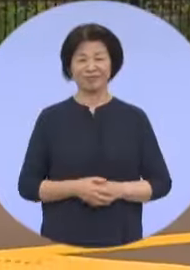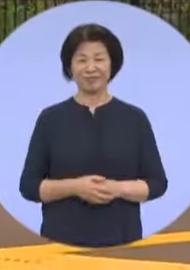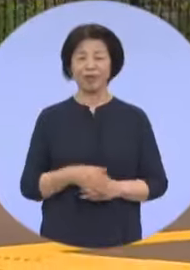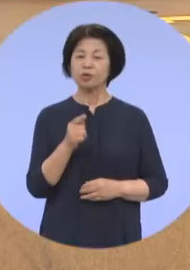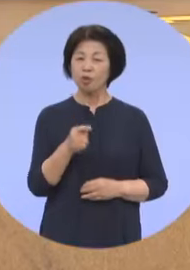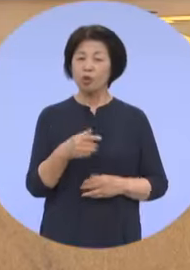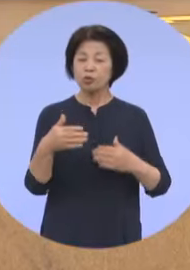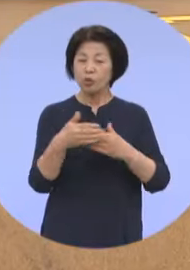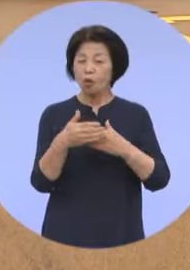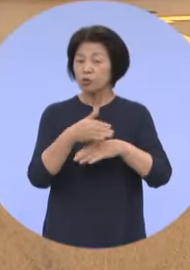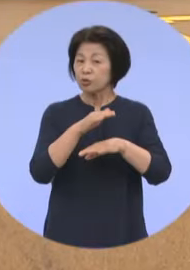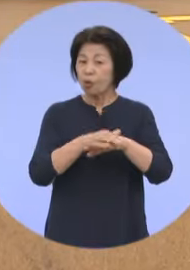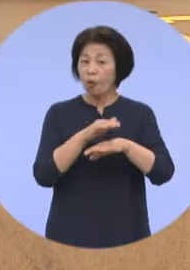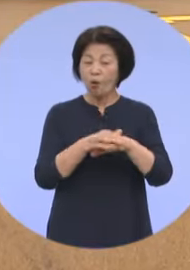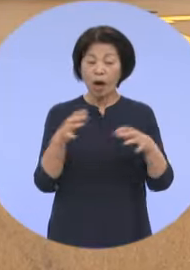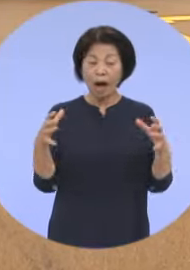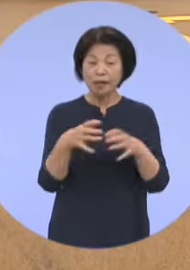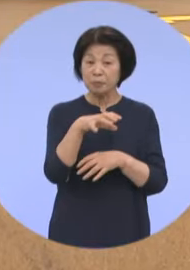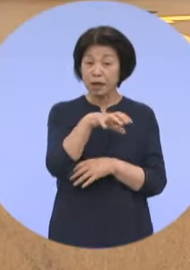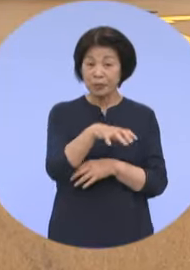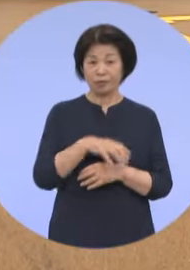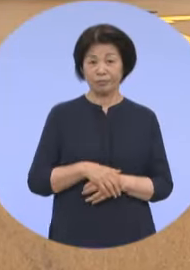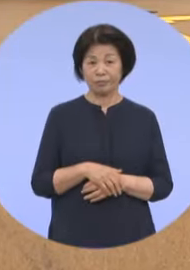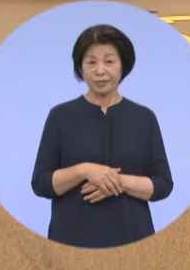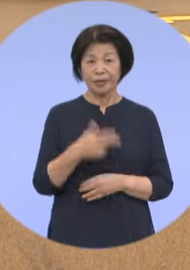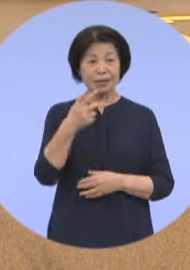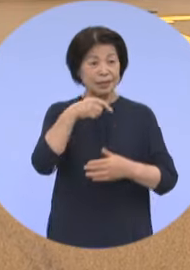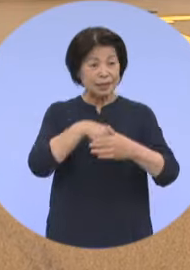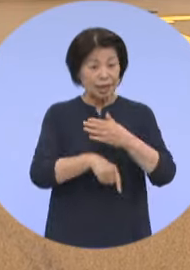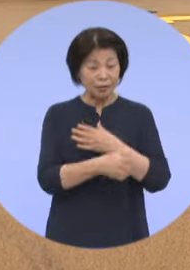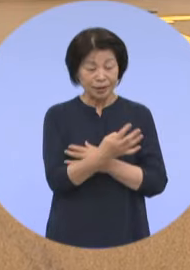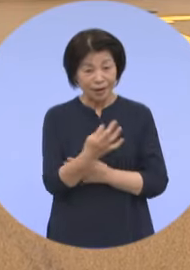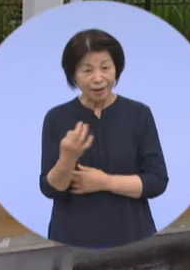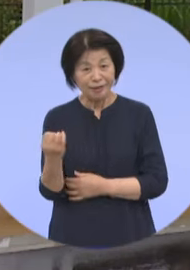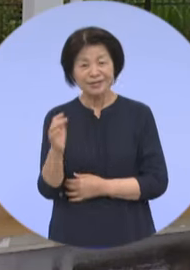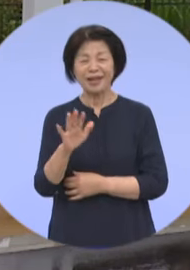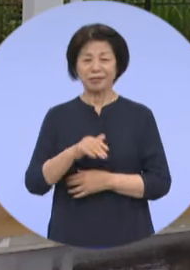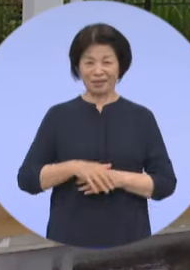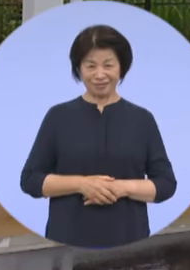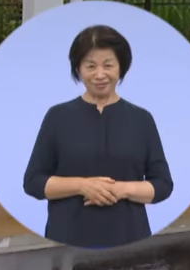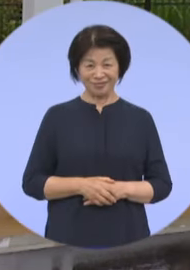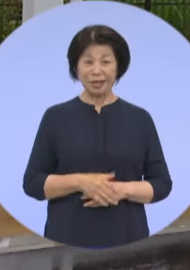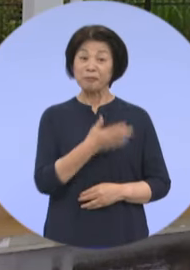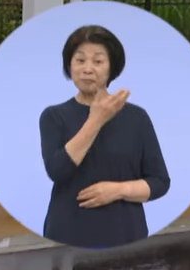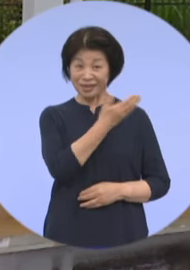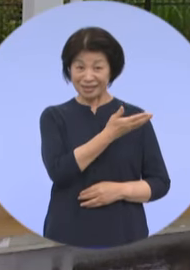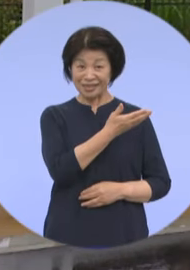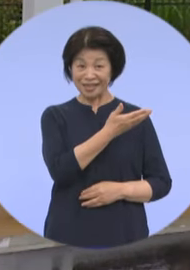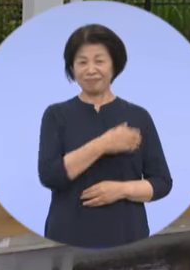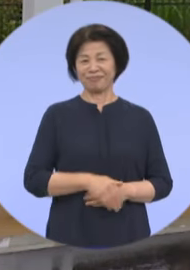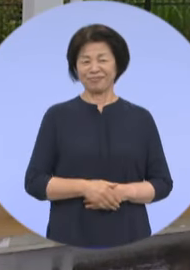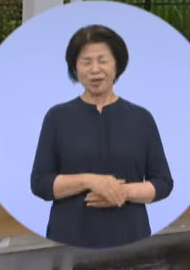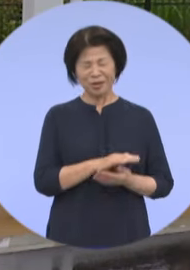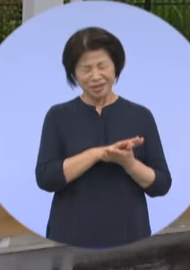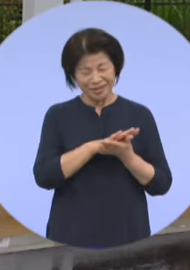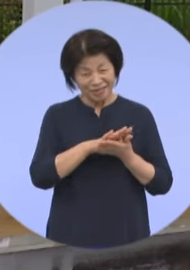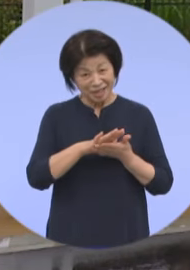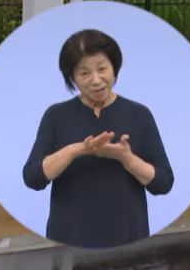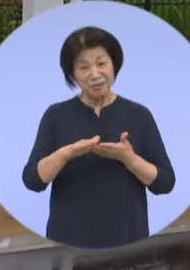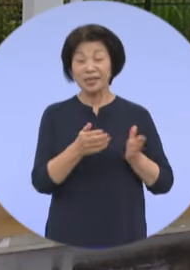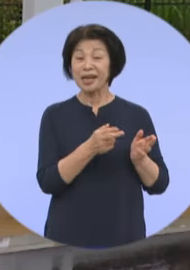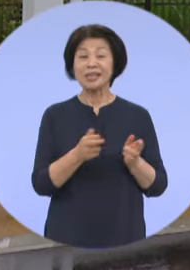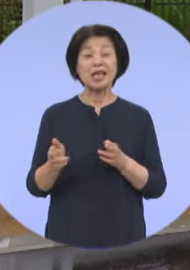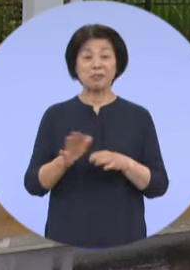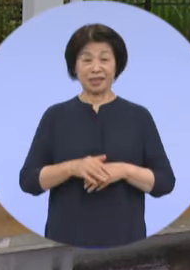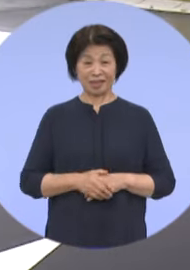ういった交通手段が集まる場所が市内にはたくさんあります。 見てください、とっても綺麗に整備され